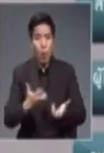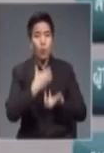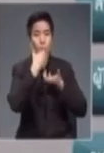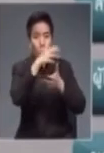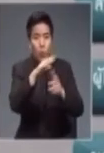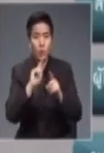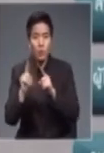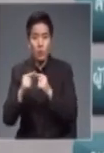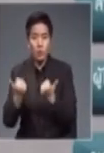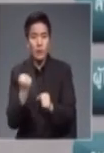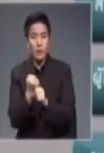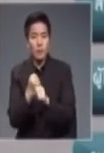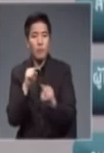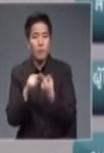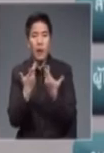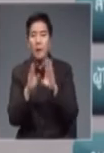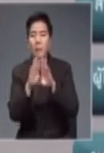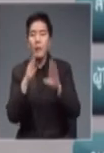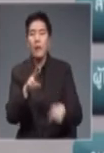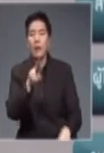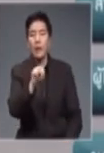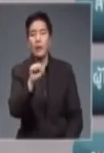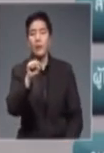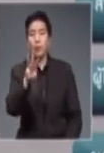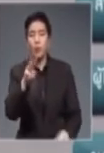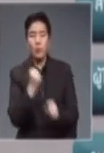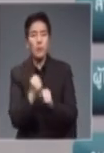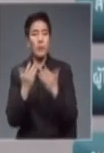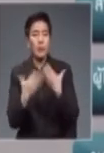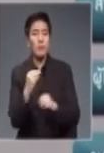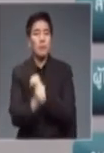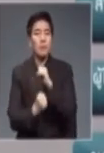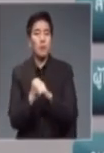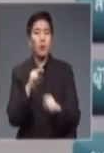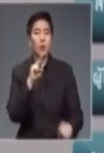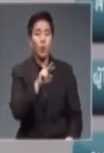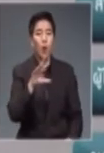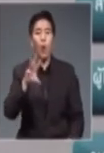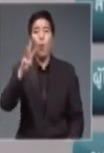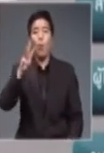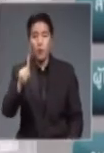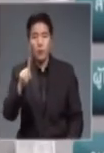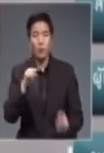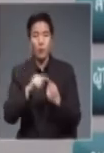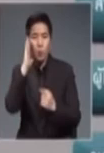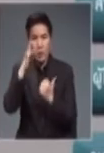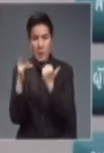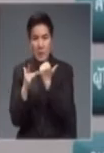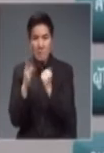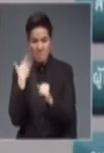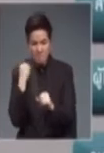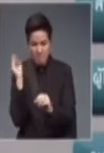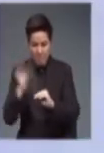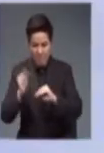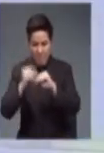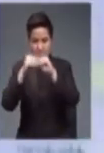าลนี้นะครับคสช.กำลังดำเนินการอยู่โดยเราจะสร้างกลไกการทำงานร่วมกันของหลายหน่วยงานหลายองค์กรที่มีหลายกฎหม